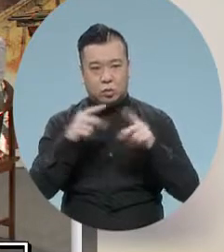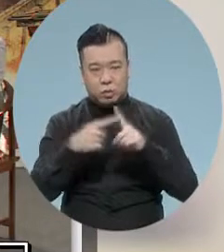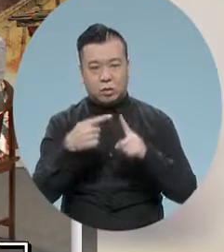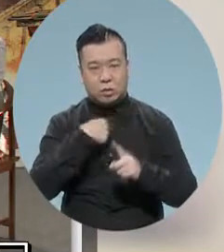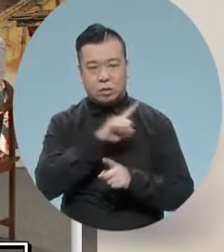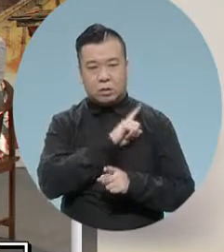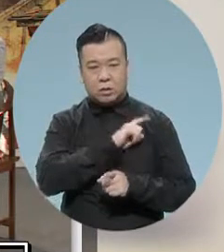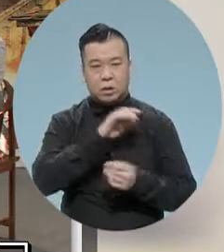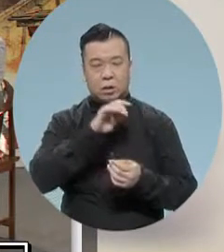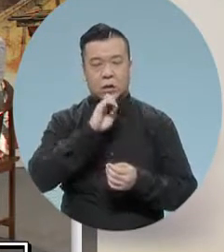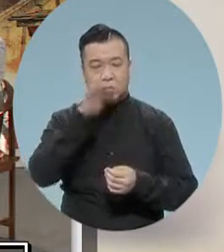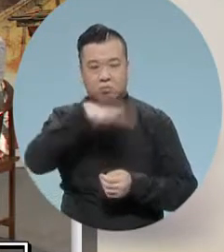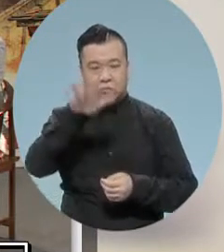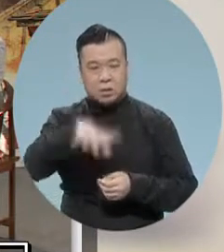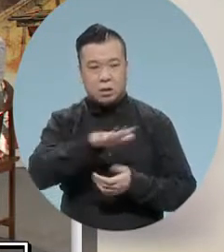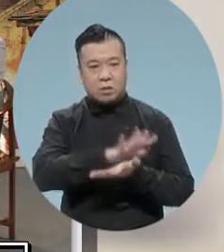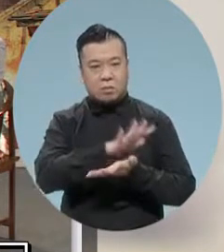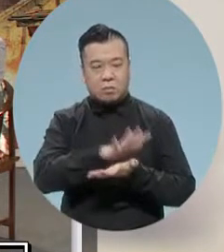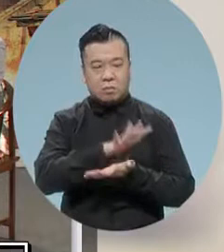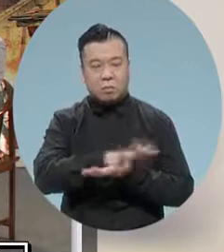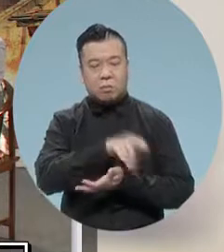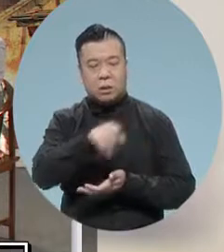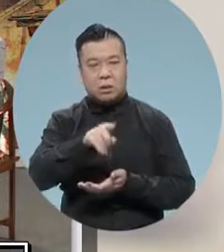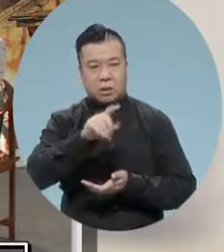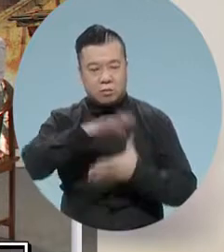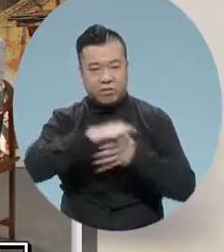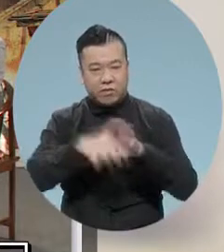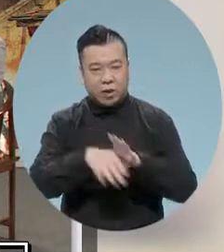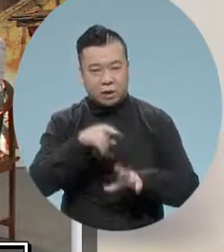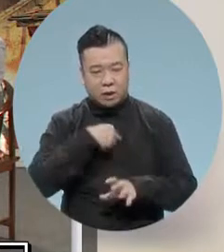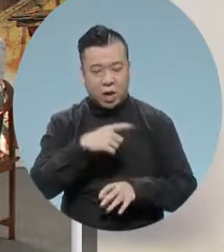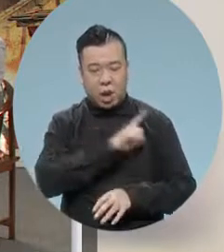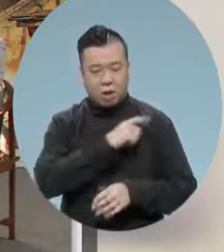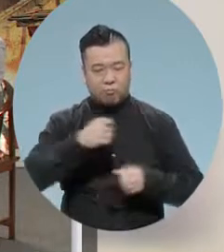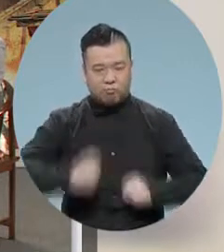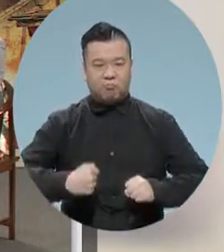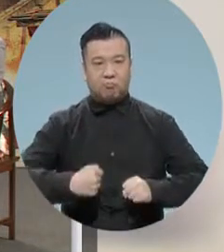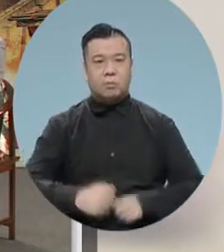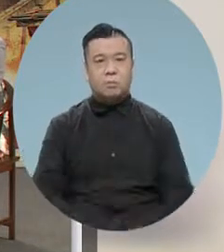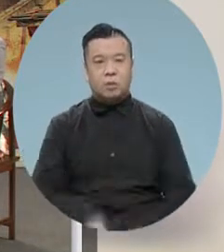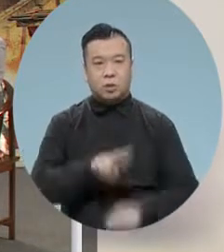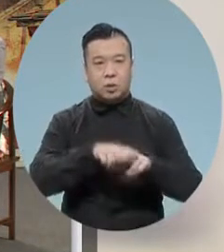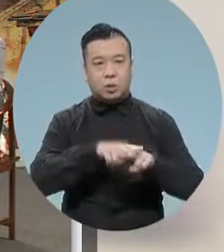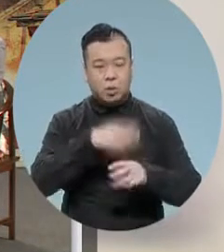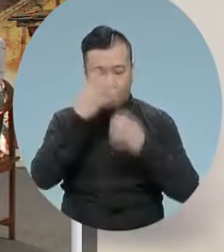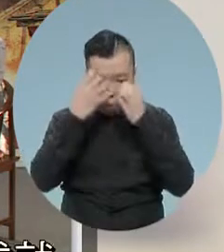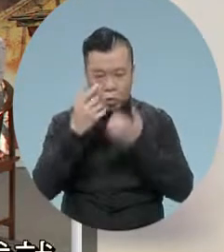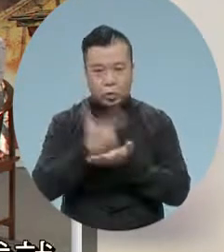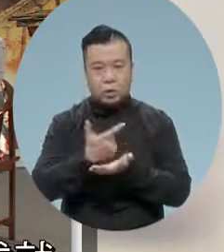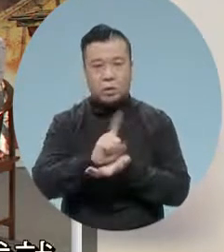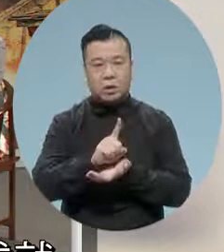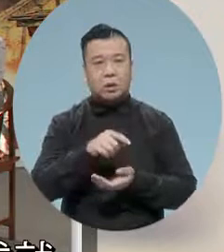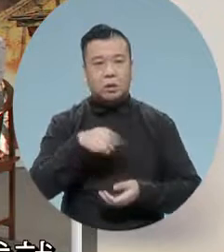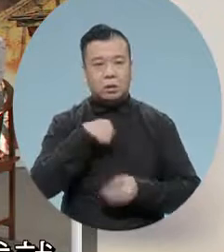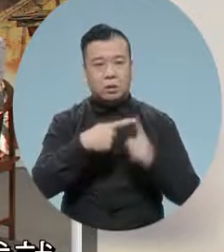哋5000年嘅文明嘅基础上边嚟去巩固自己。中共亦都非常着重吸